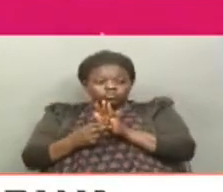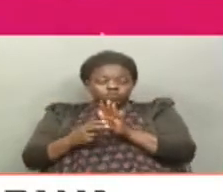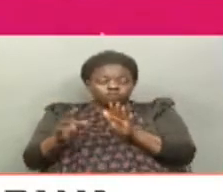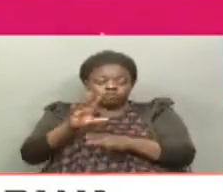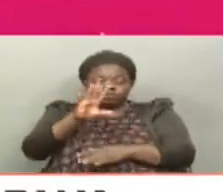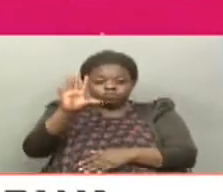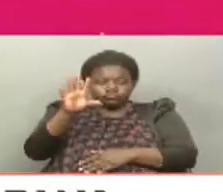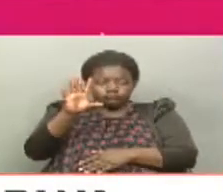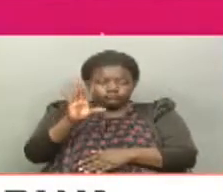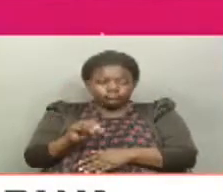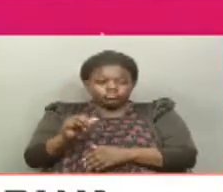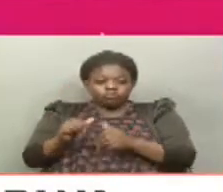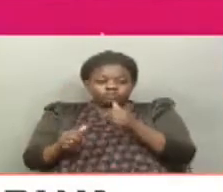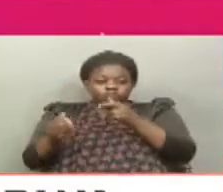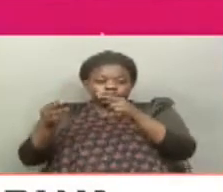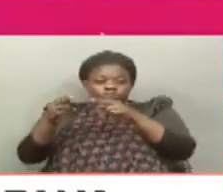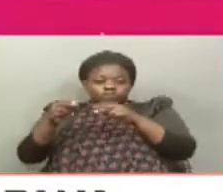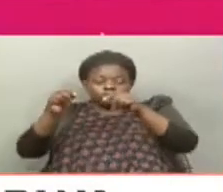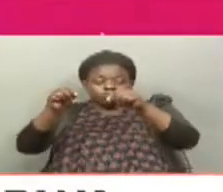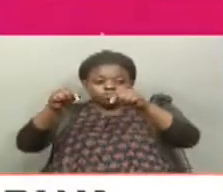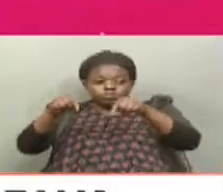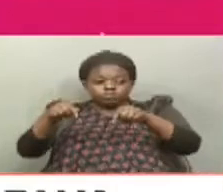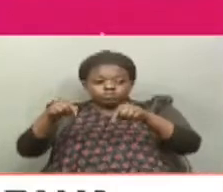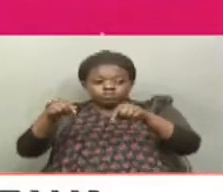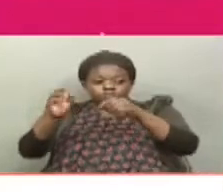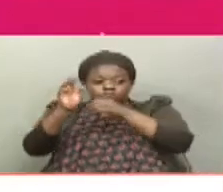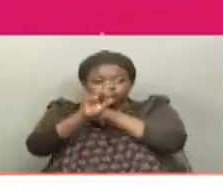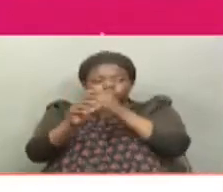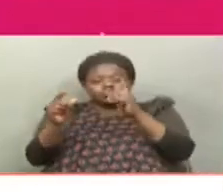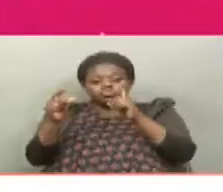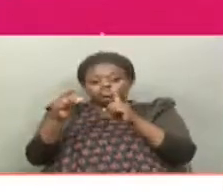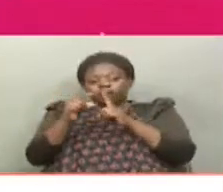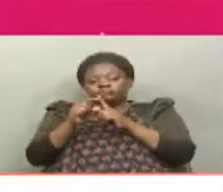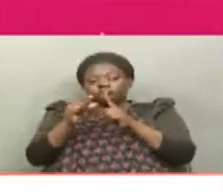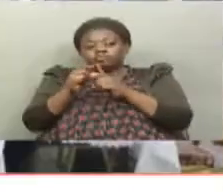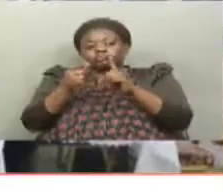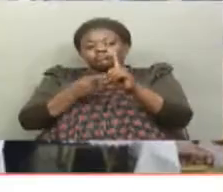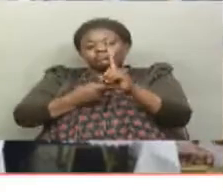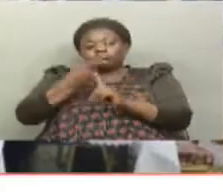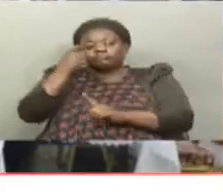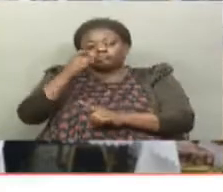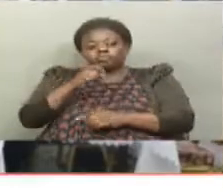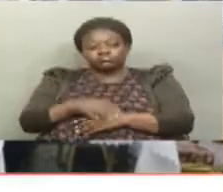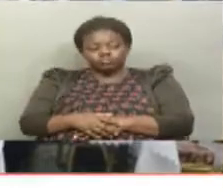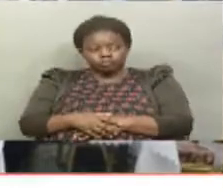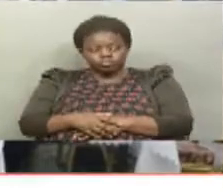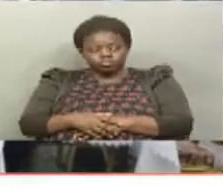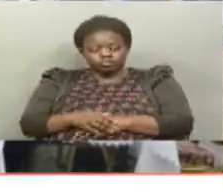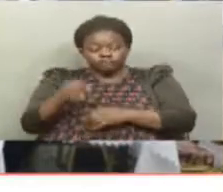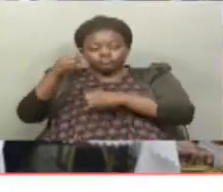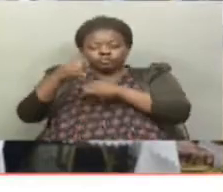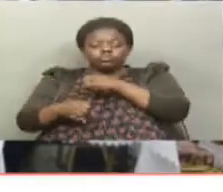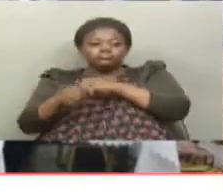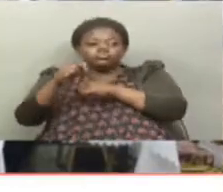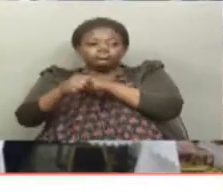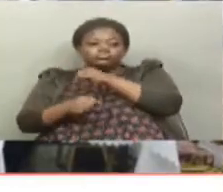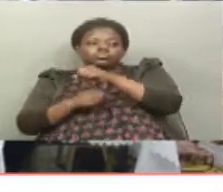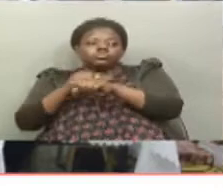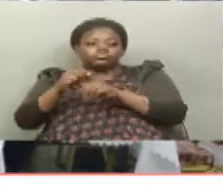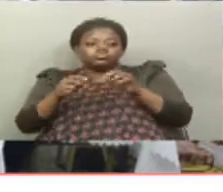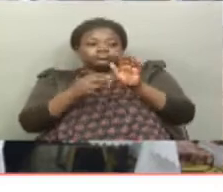ogw'obuvanjuba bwa Afrika ogenda okubeera wano mu ggwanga mu December Kukumera ya mwaka guno abolesa watu